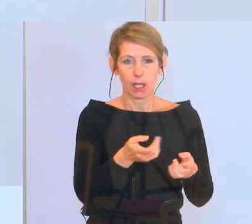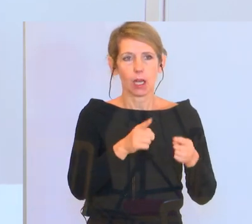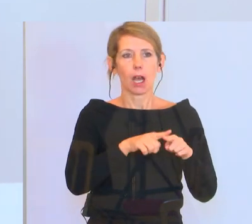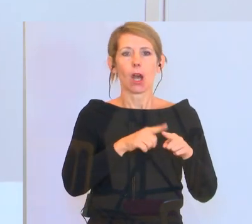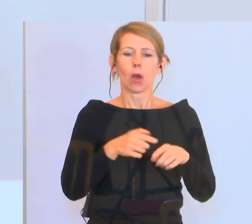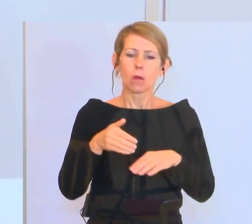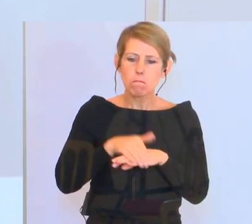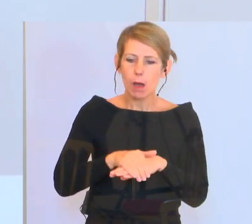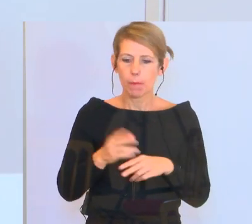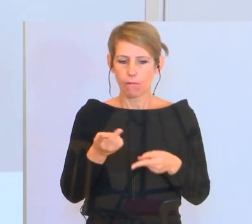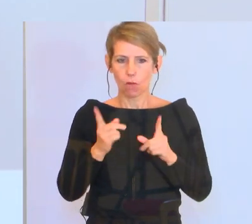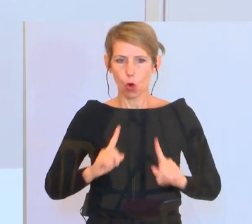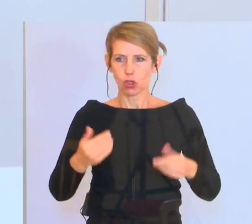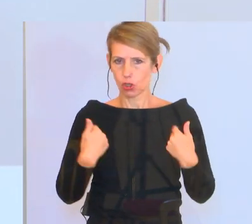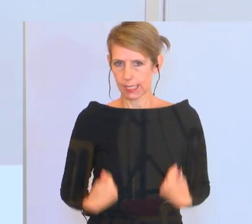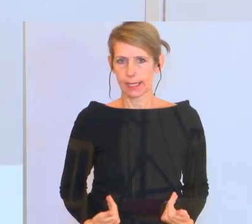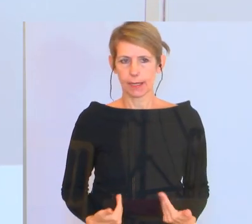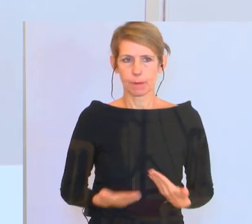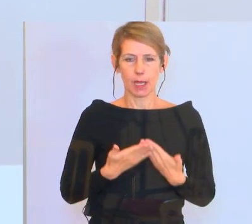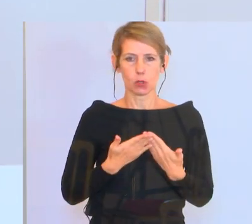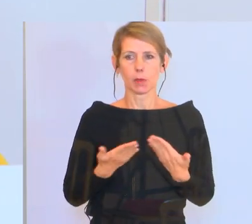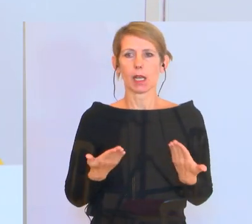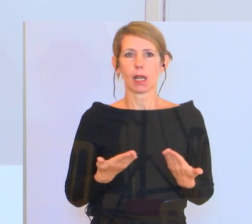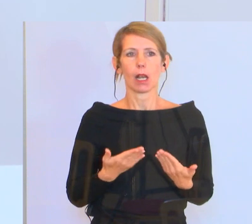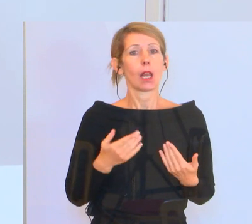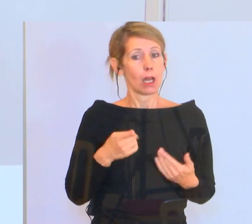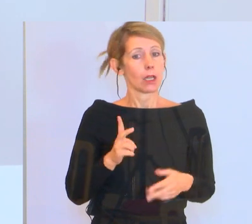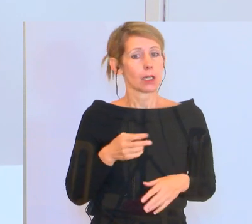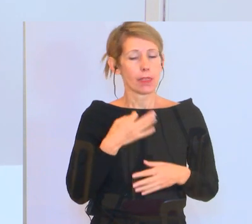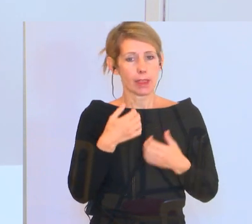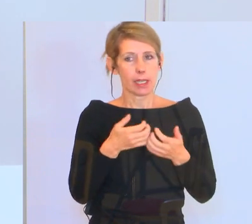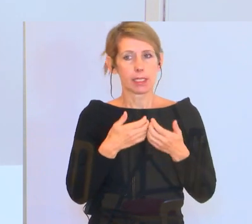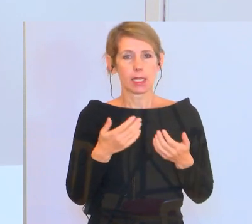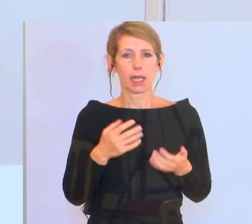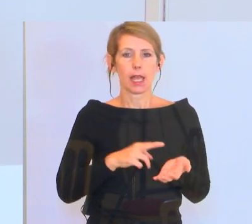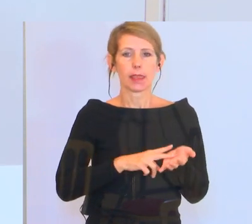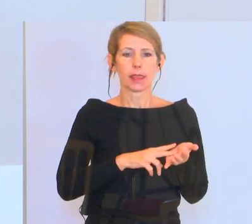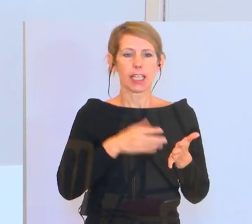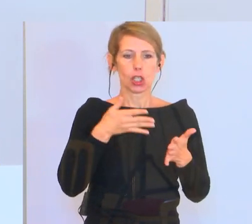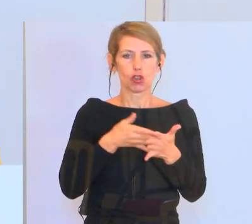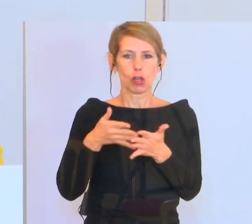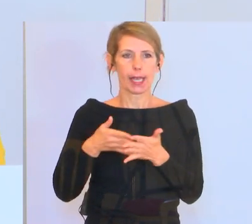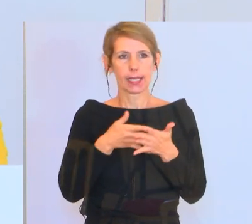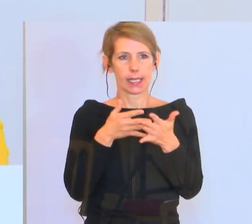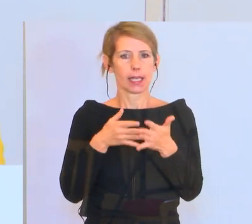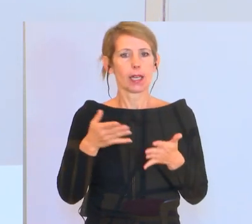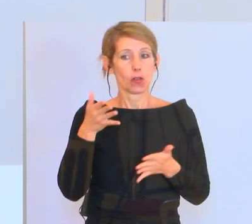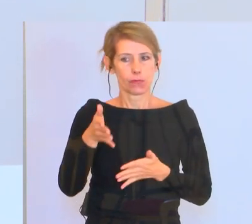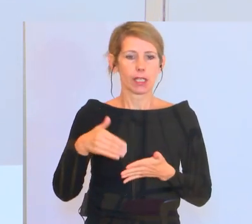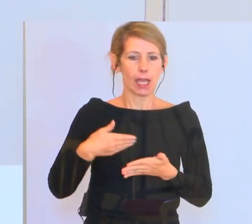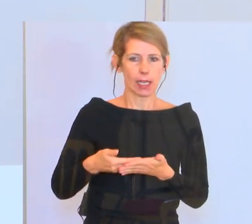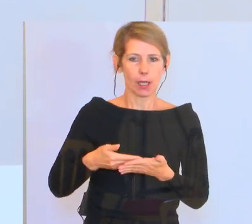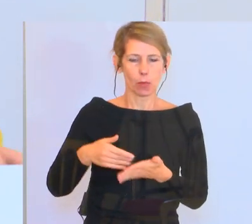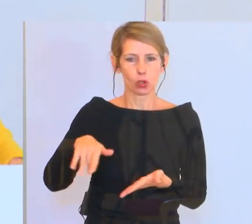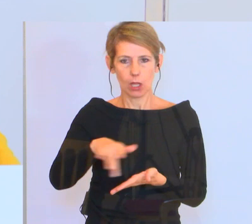festzustellen, wo stehe ich denn im Moment. Und ich kann Ihnen berichten, dass dieser Digi-Check, der von der Plattform Fit for Internet angeboten